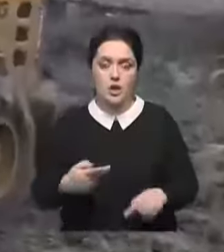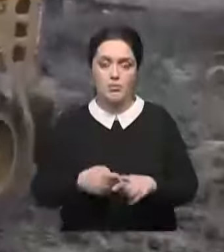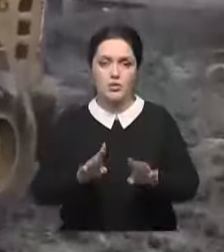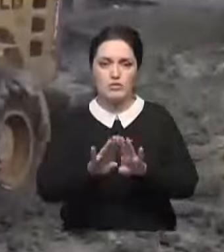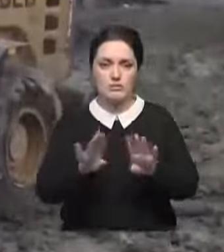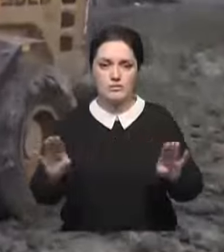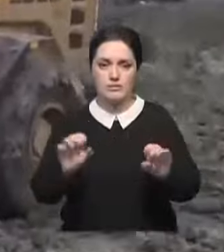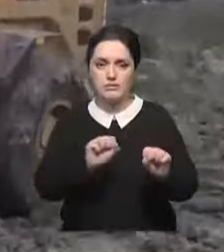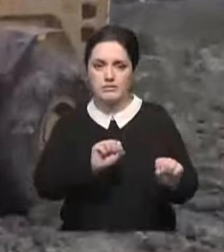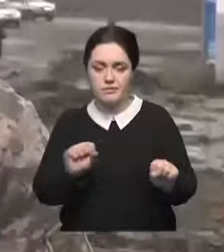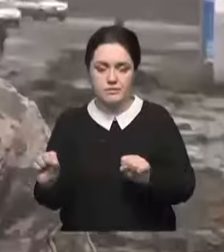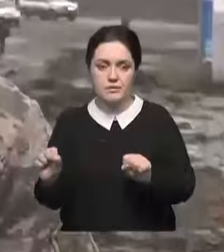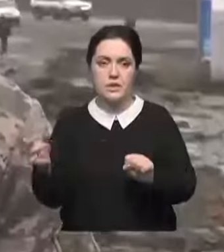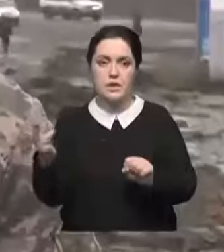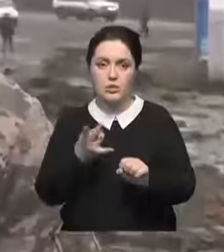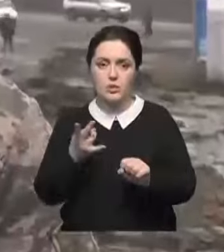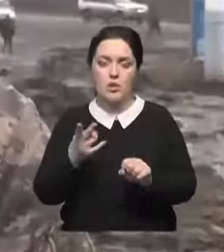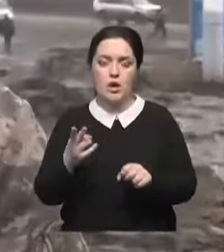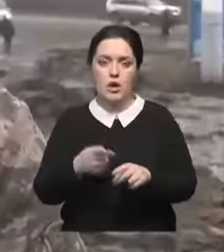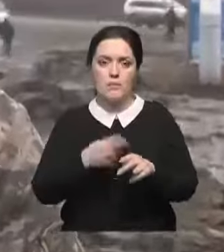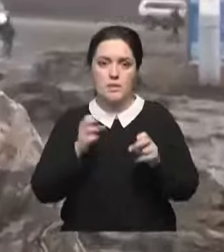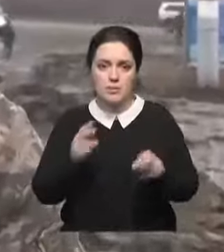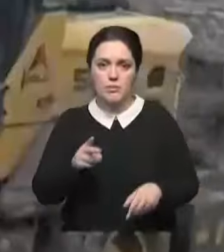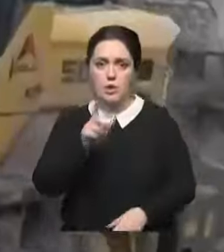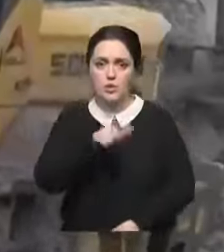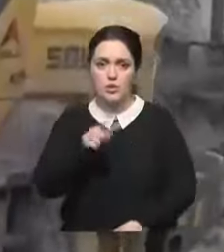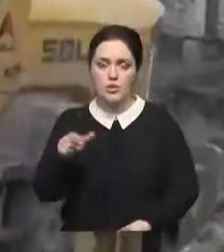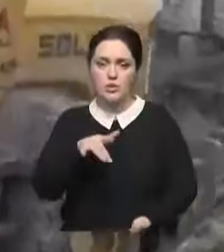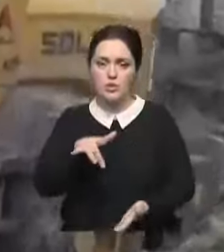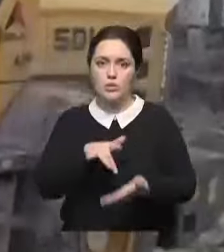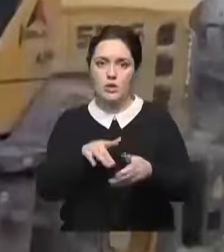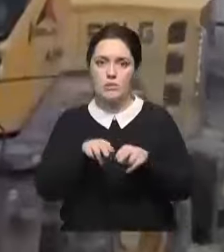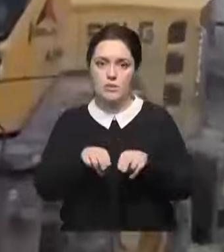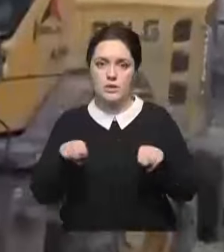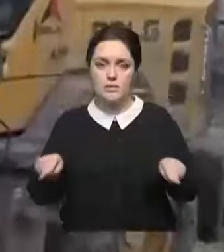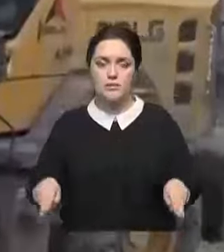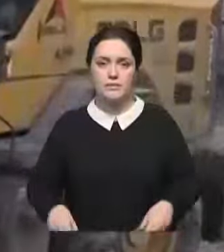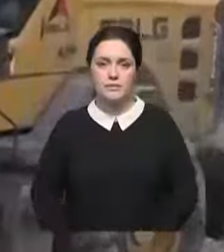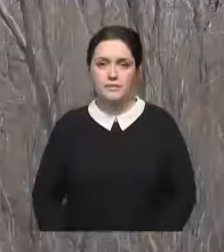дамбы, с целью обезопасить мирных жителей города Петропавловска.